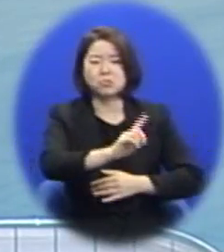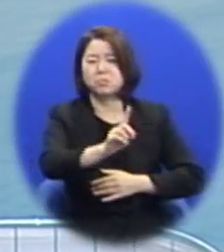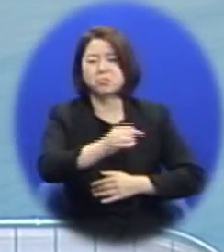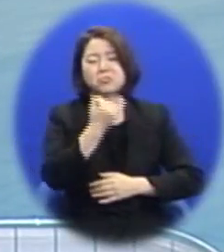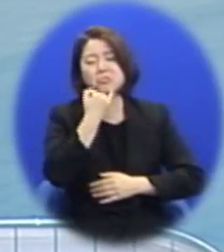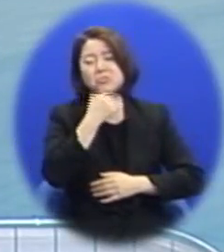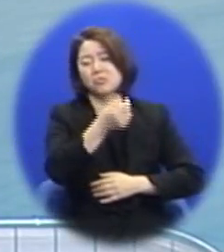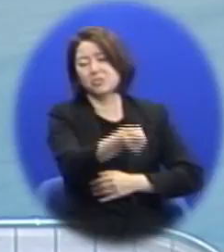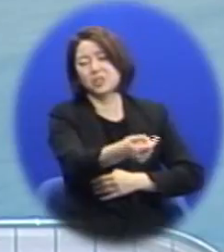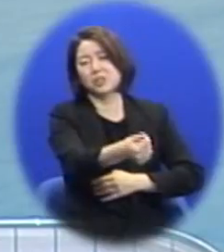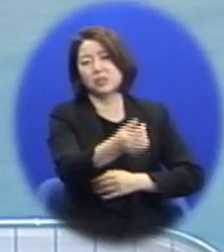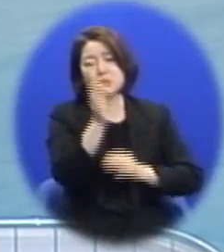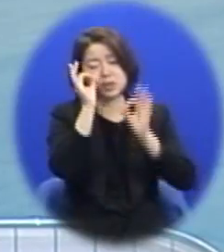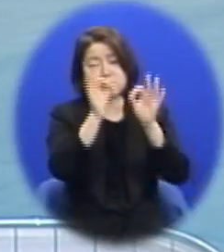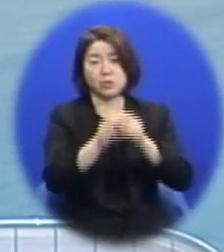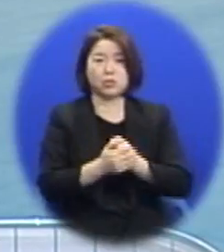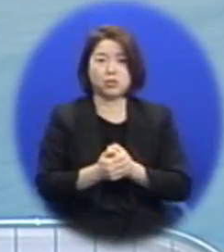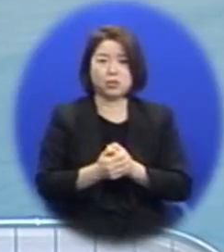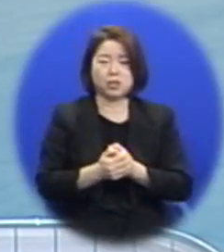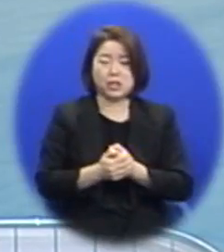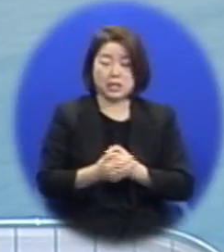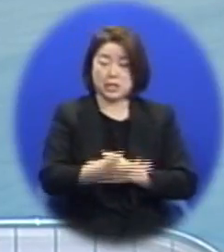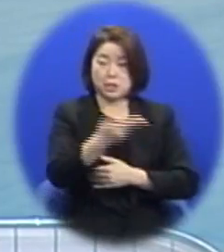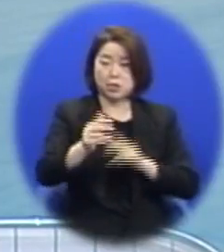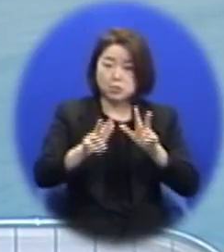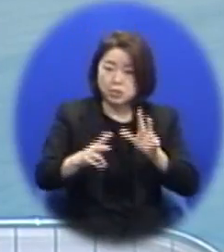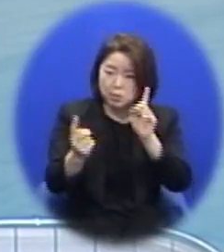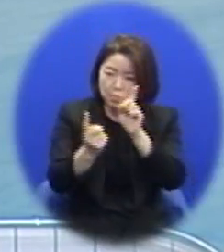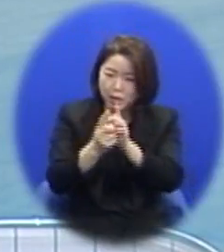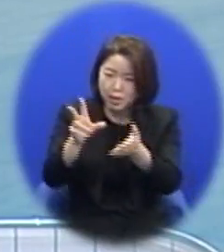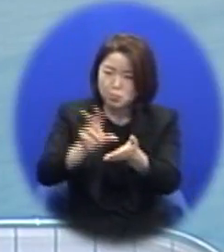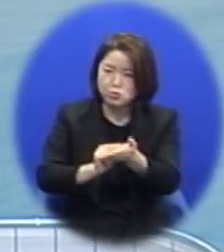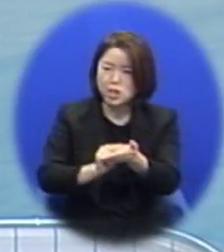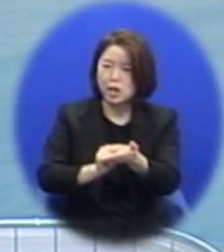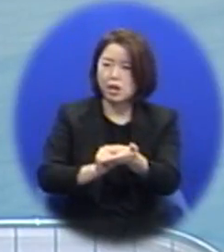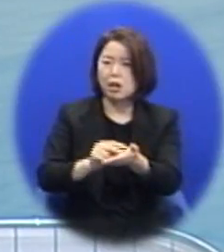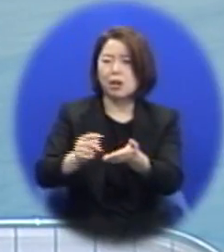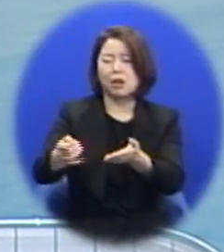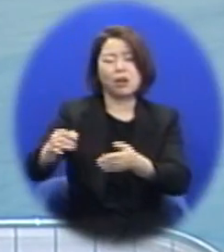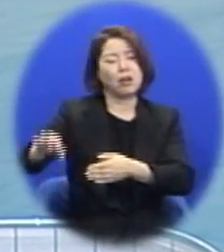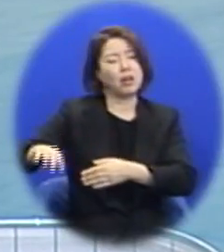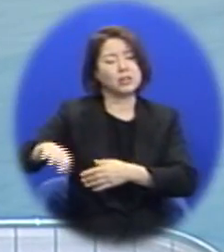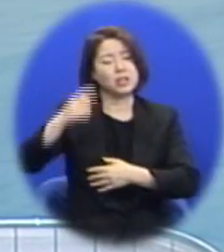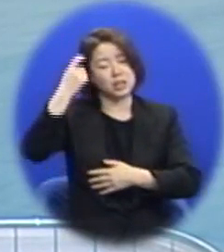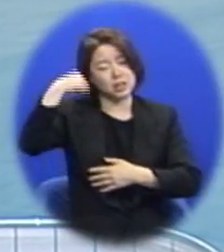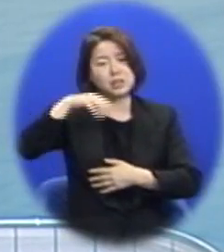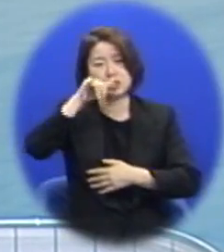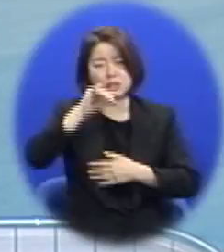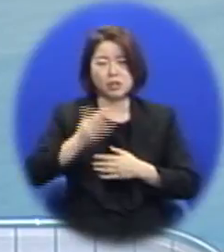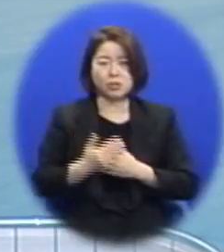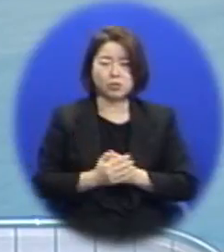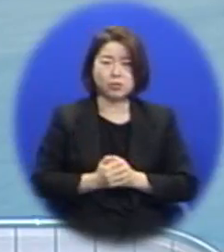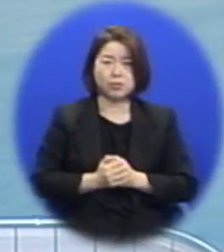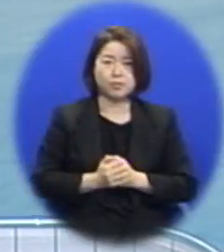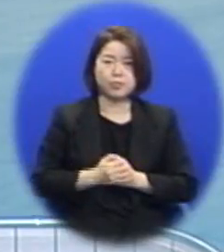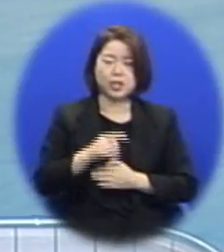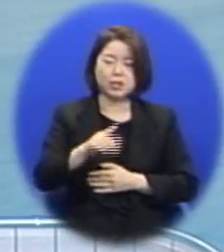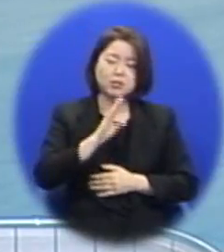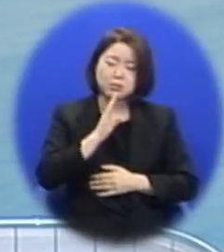여러분들에게 부딪혀 있는 문제가 아무것도 아닌 것처럼 여겨져요. 이건 정말 놀라운 일이죠.